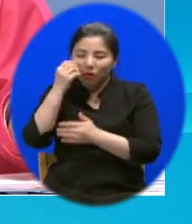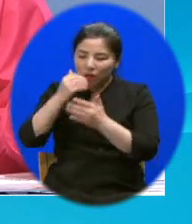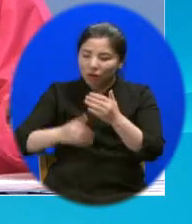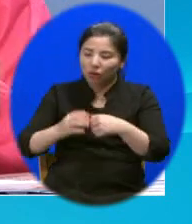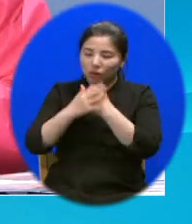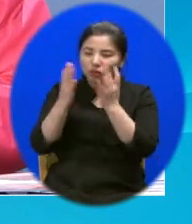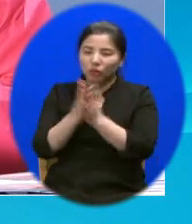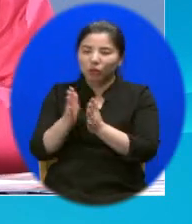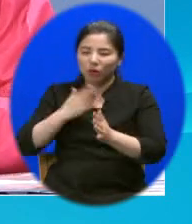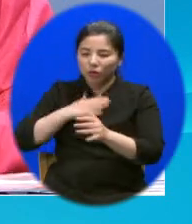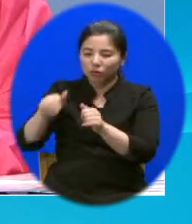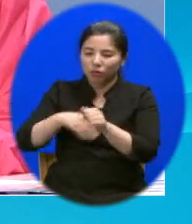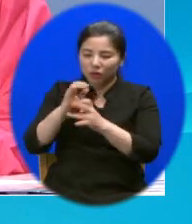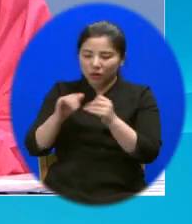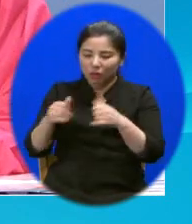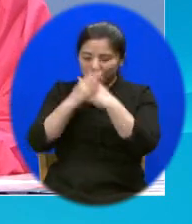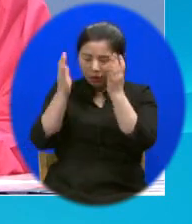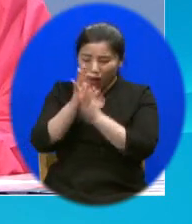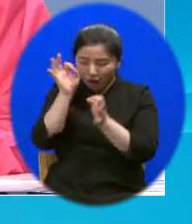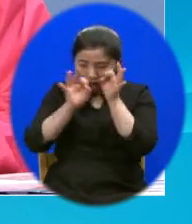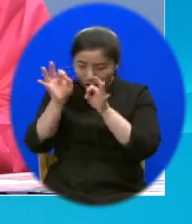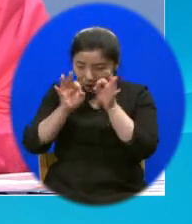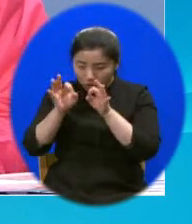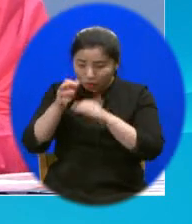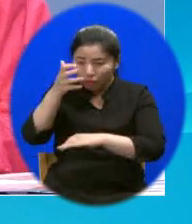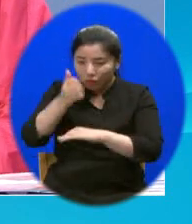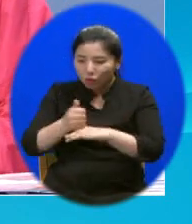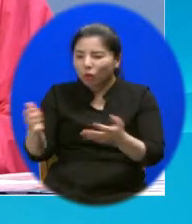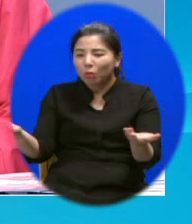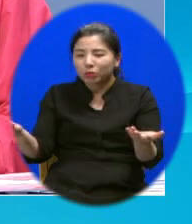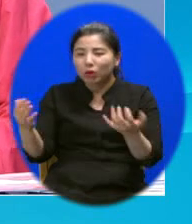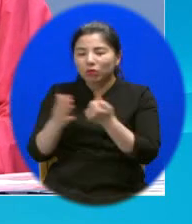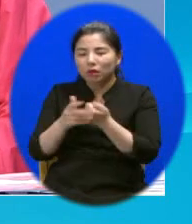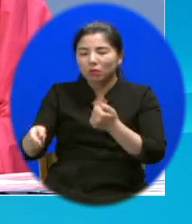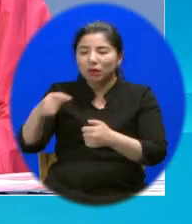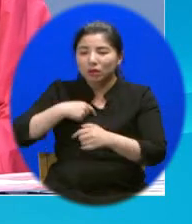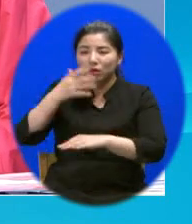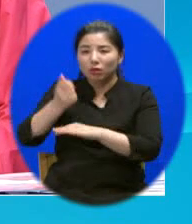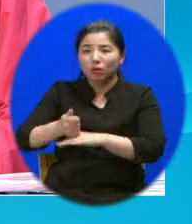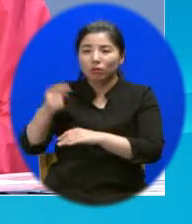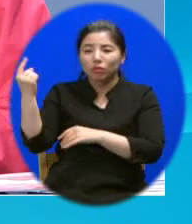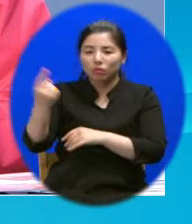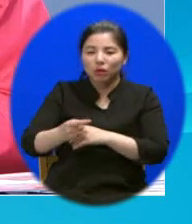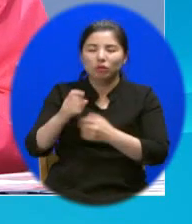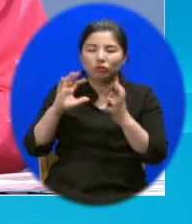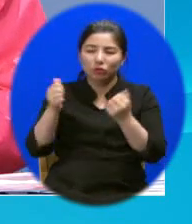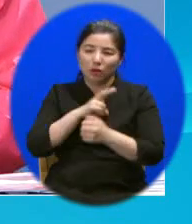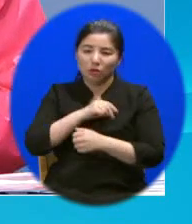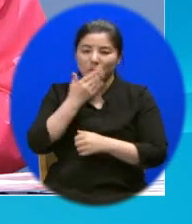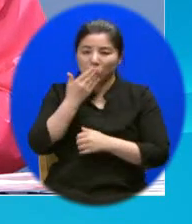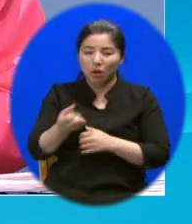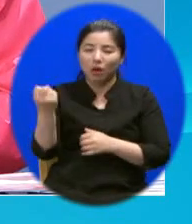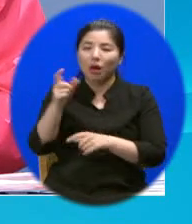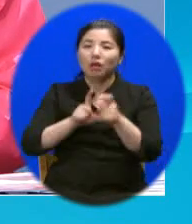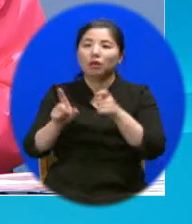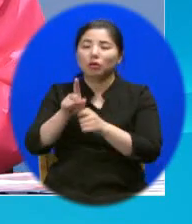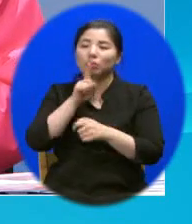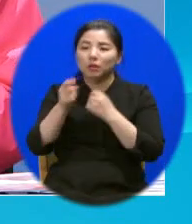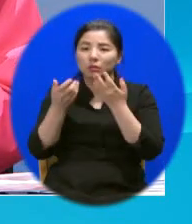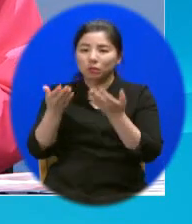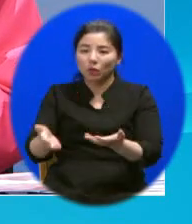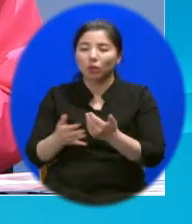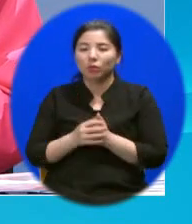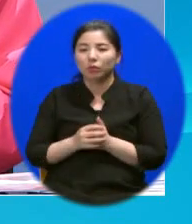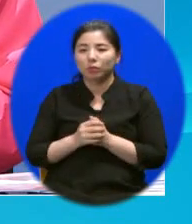제 주변 사람 4 시조 사회 갖고 아무것도 없다 그 결론이 났으니까 지금 제가 여기 와서 이러고 다니는 거고요 참고로 하나 더 말씀드리면